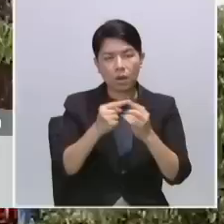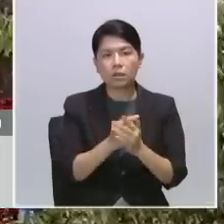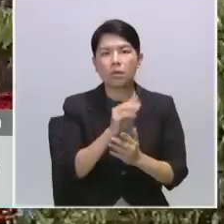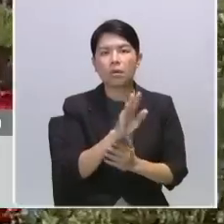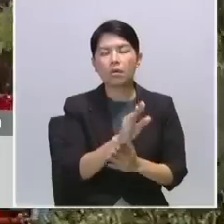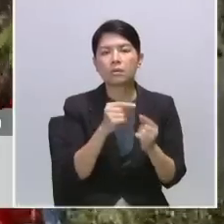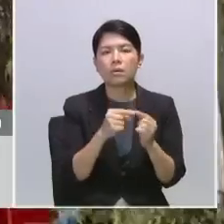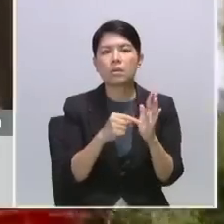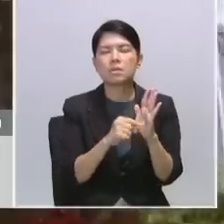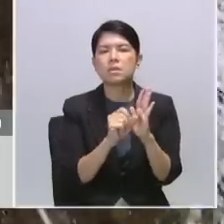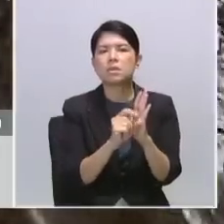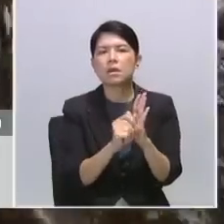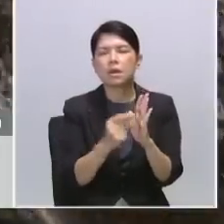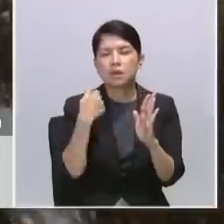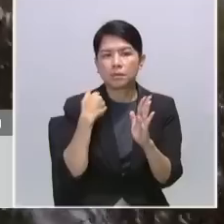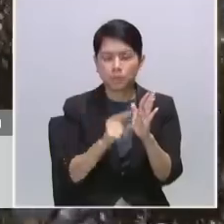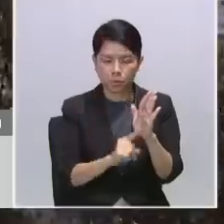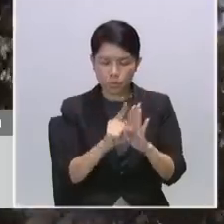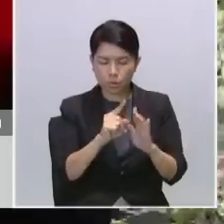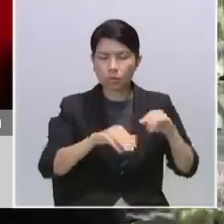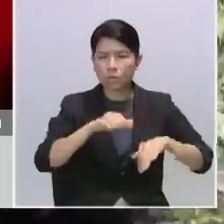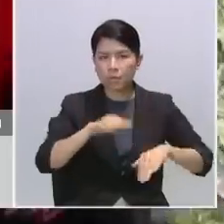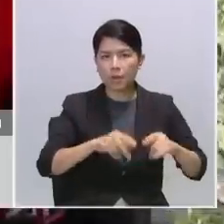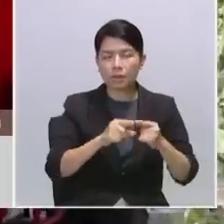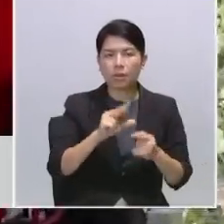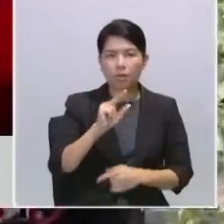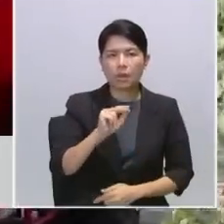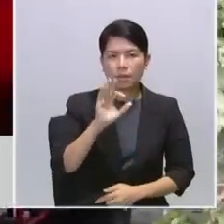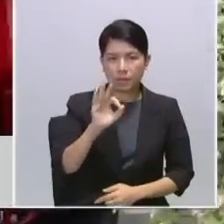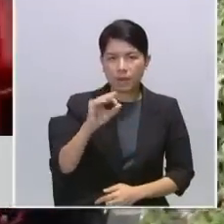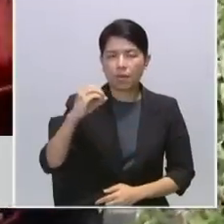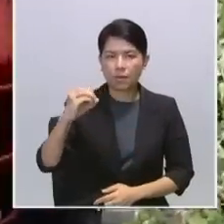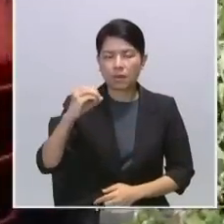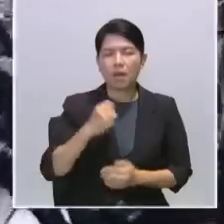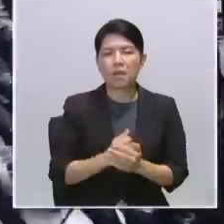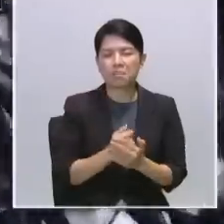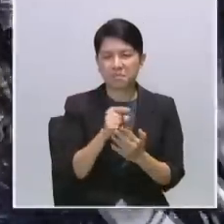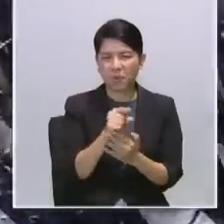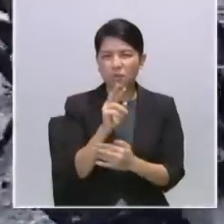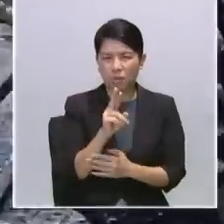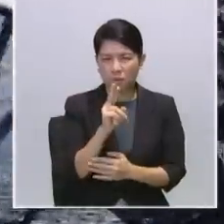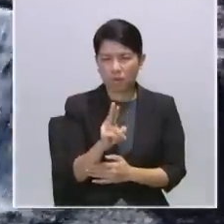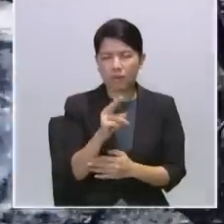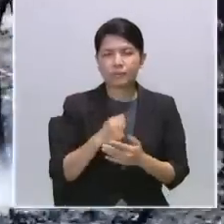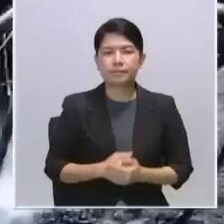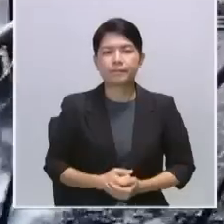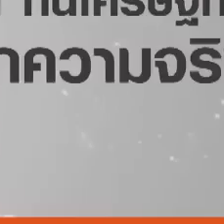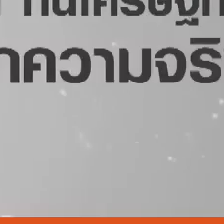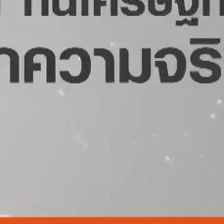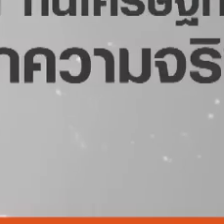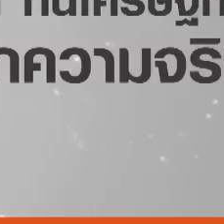สะเกษนะครับอุณหภูมิเนี่ยสูงสุดจะอยู่ที่39องศาเซลเซียสเตรียมพร้อมรับมือกับความร้อนกันไว้ได้เลยนะครับ